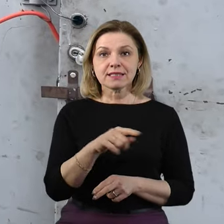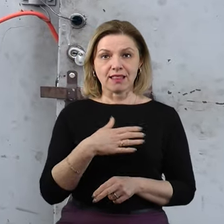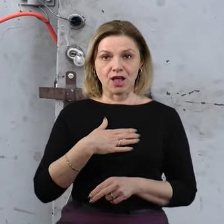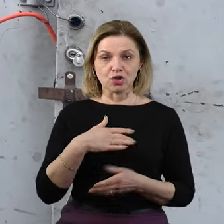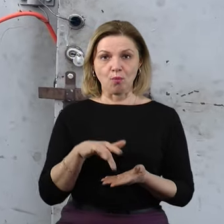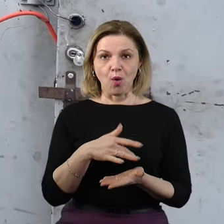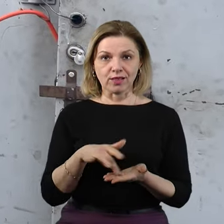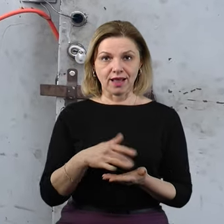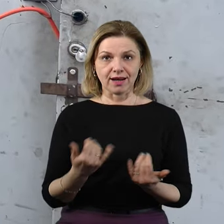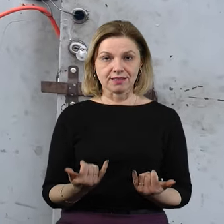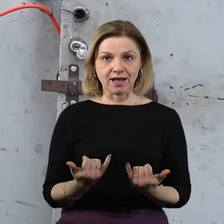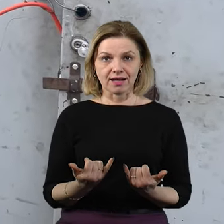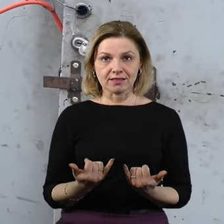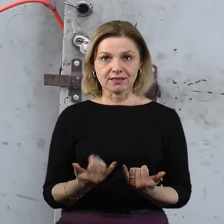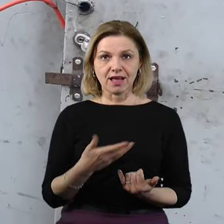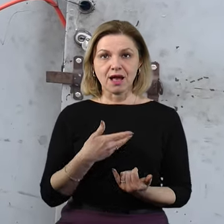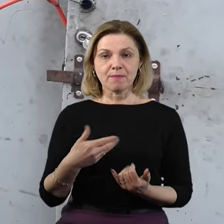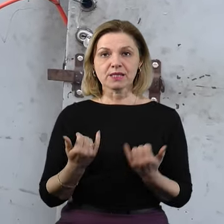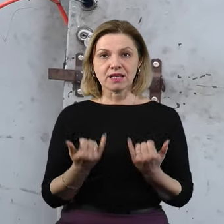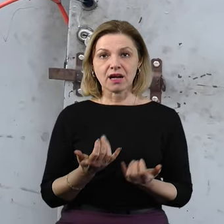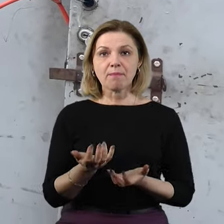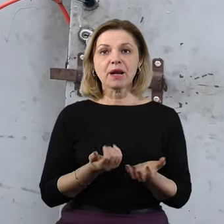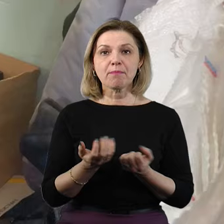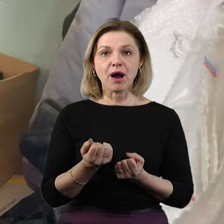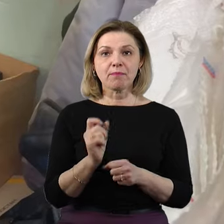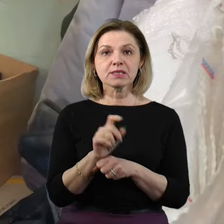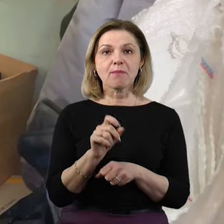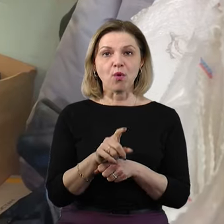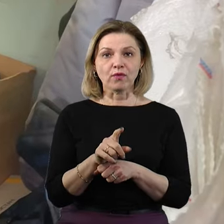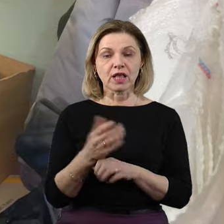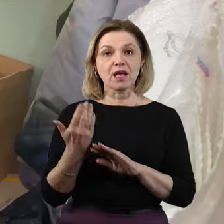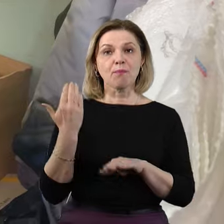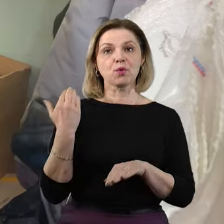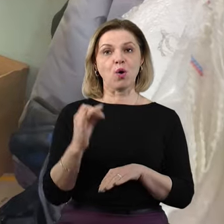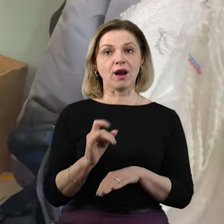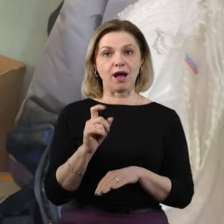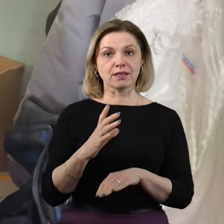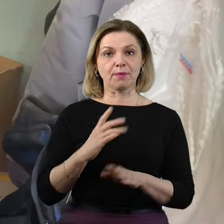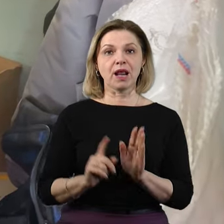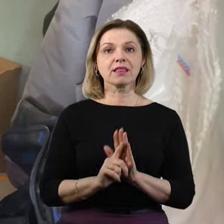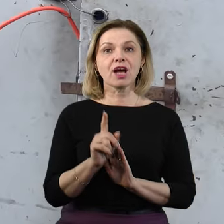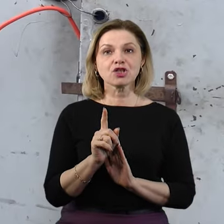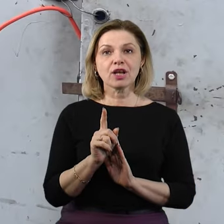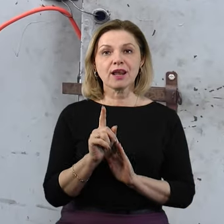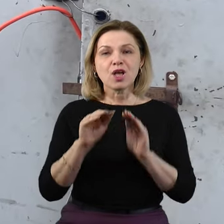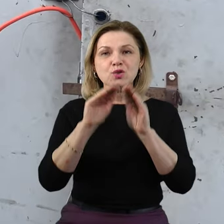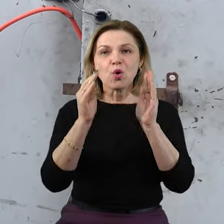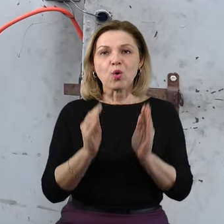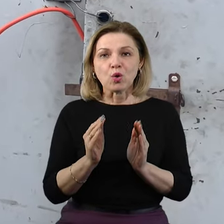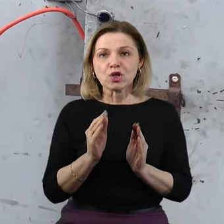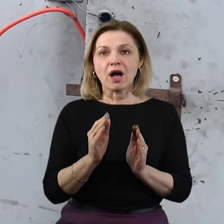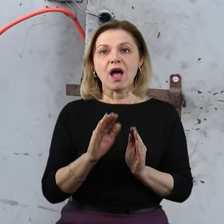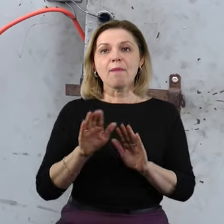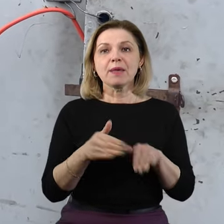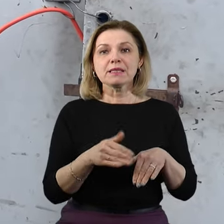Бухгалтерія зараз зараз ми приймаємо тут замовлення прошлий раз ми начинали з торожки коли приїхали сюди